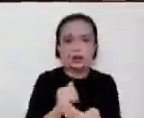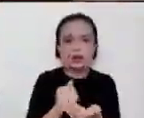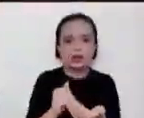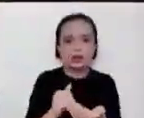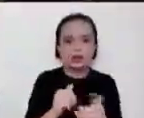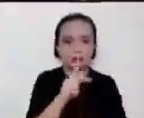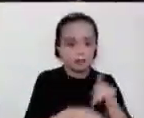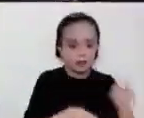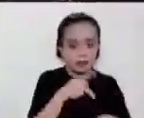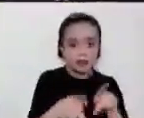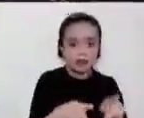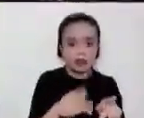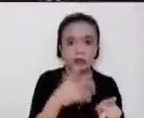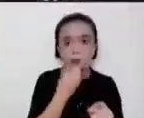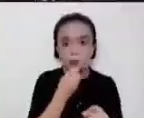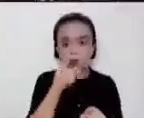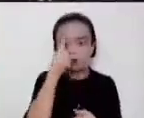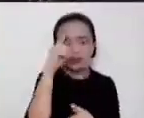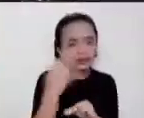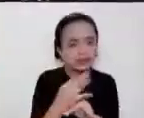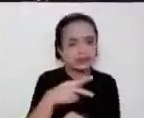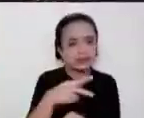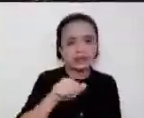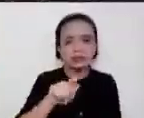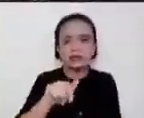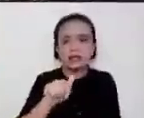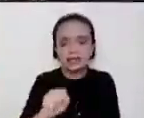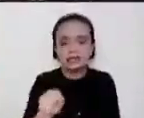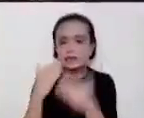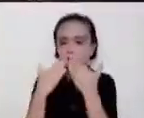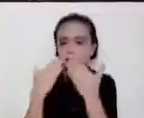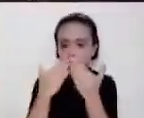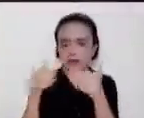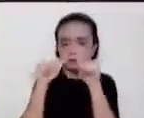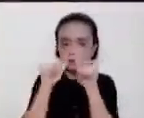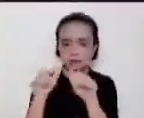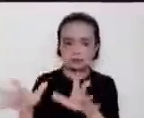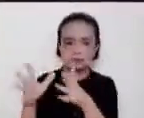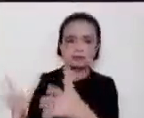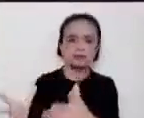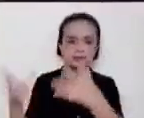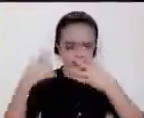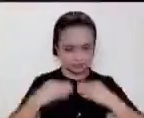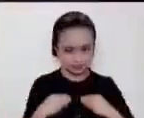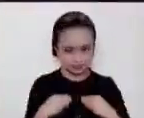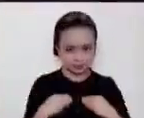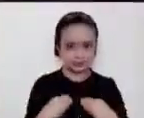payatas sa lahat ng biyaya na patuloy nilang natatanggap.